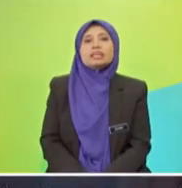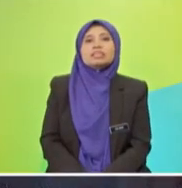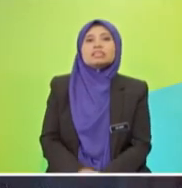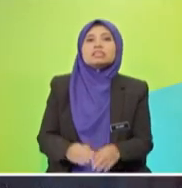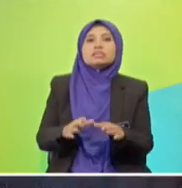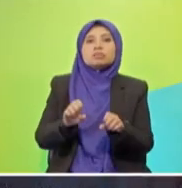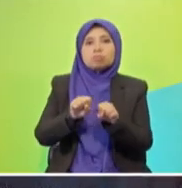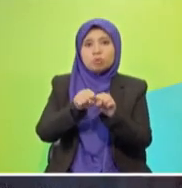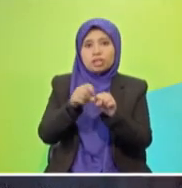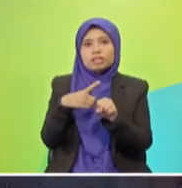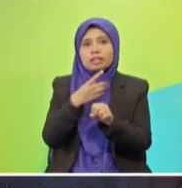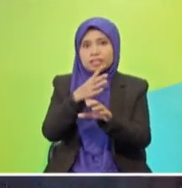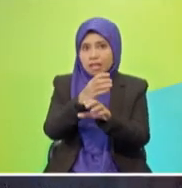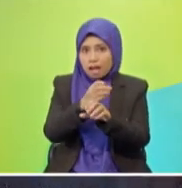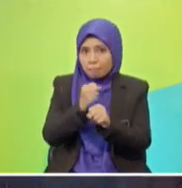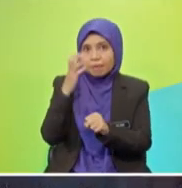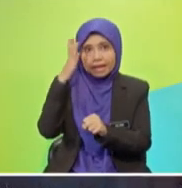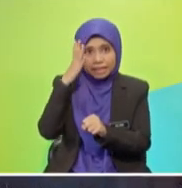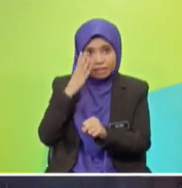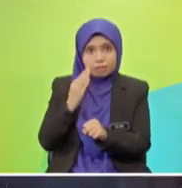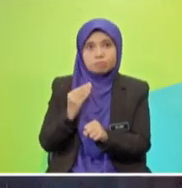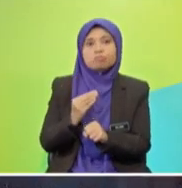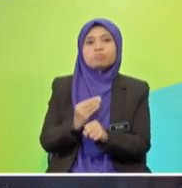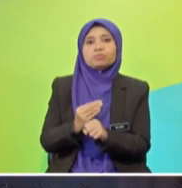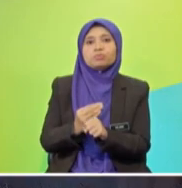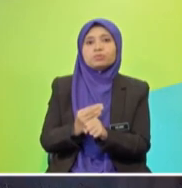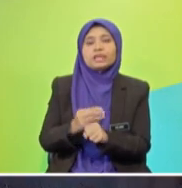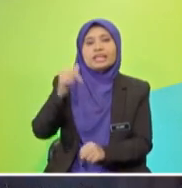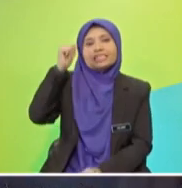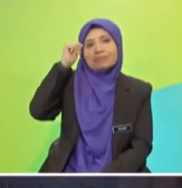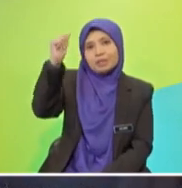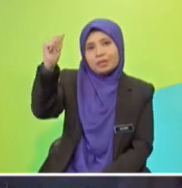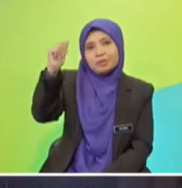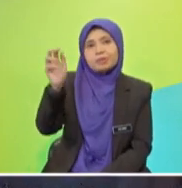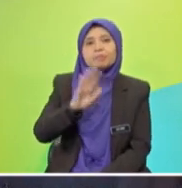mendapatkan sesuatu yang bermanfaat hari ini kita jumpa lagi Assalamualaikum bye